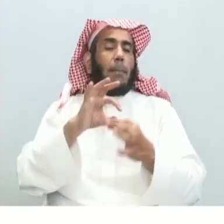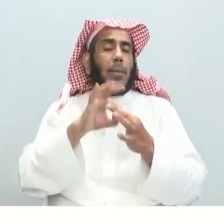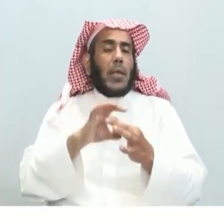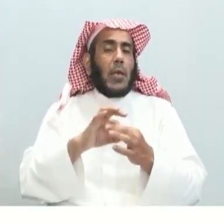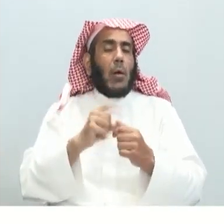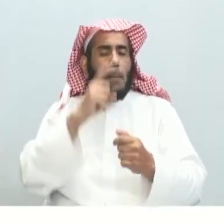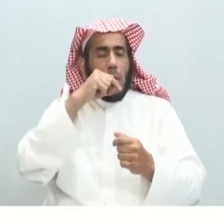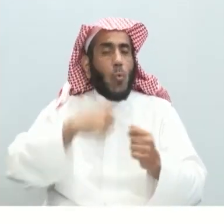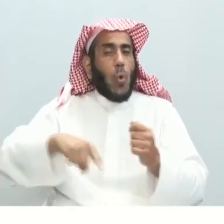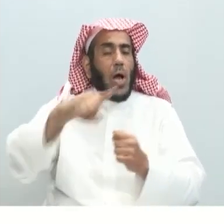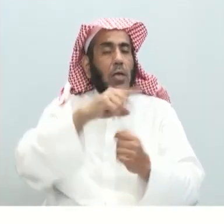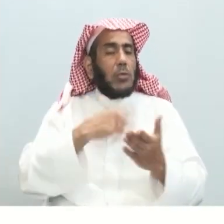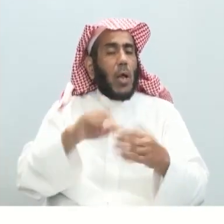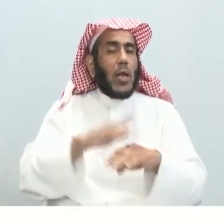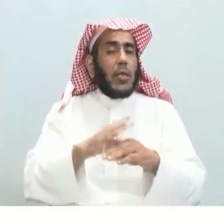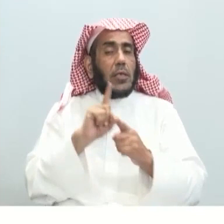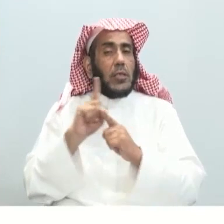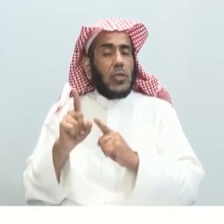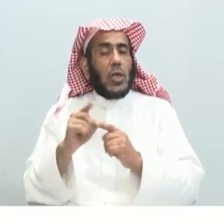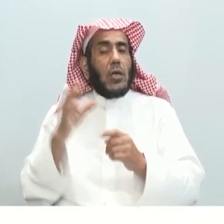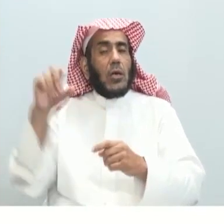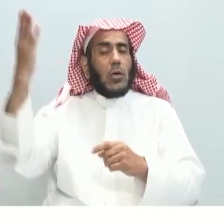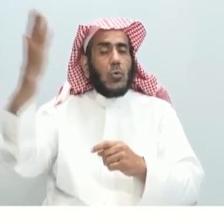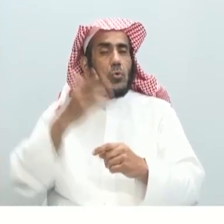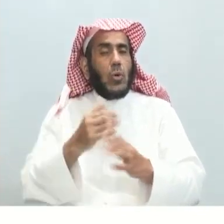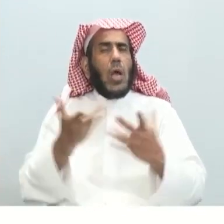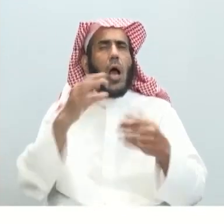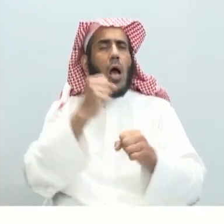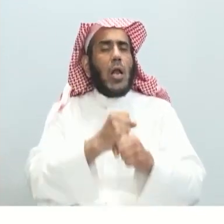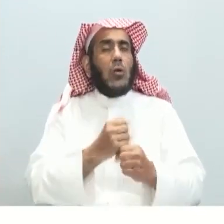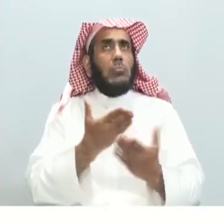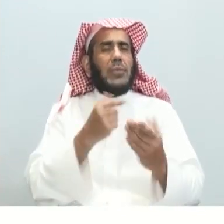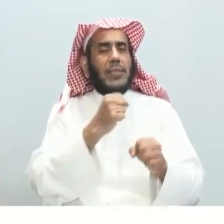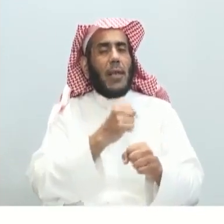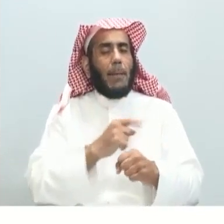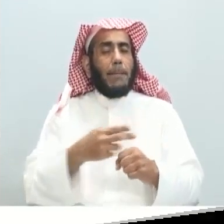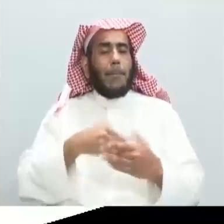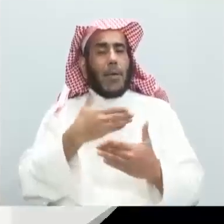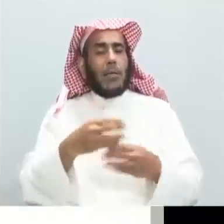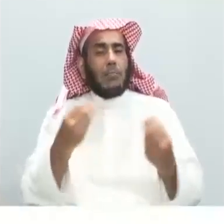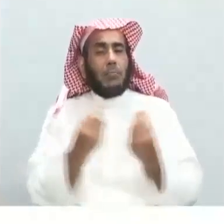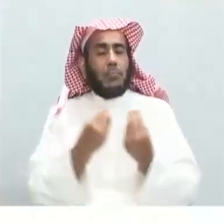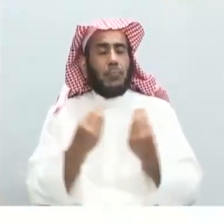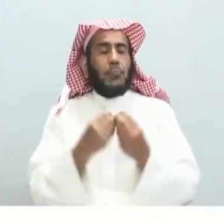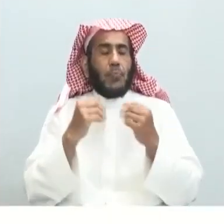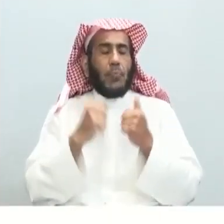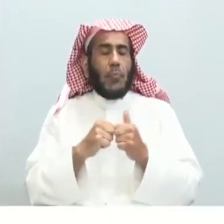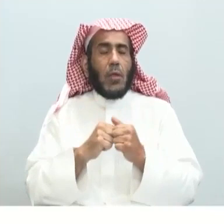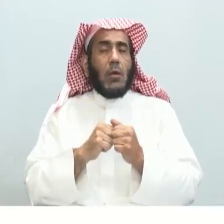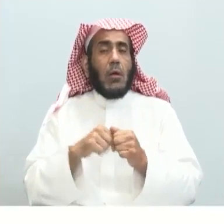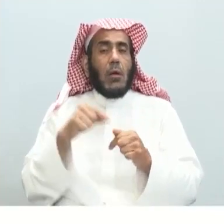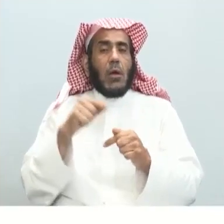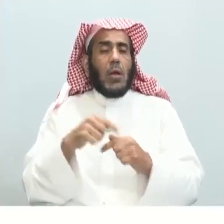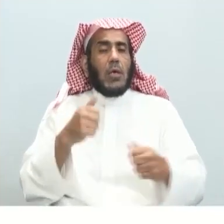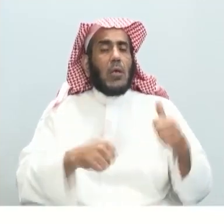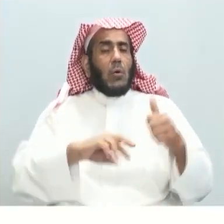بالواجب علينا تجاه الرسل عليهم السلام اذا ناتي واياكم بعد هذا ايها الطلاب الالبات الى